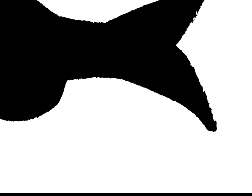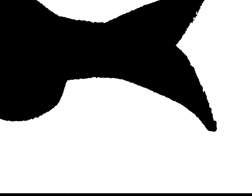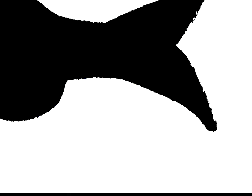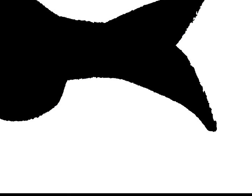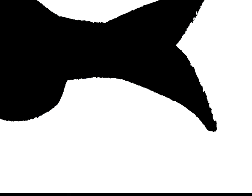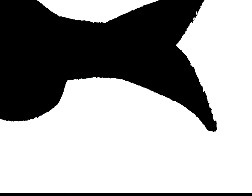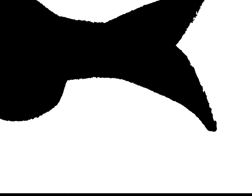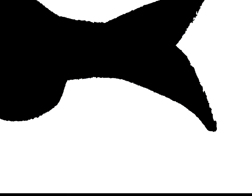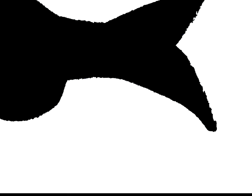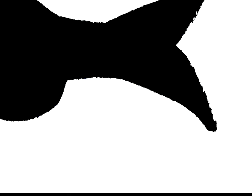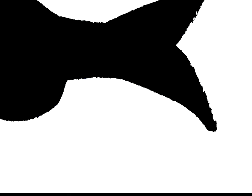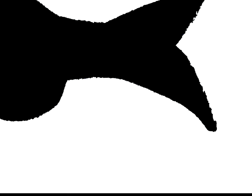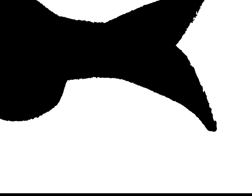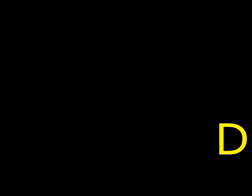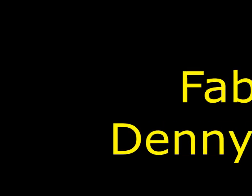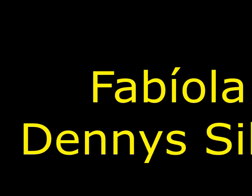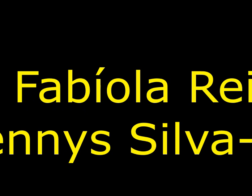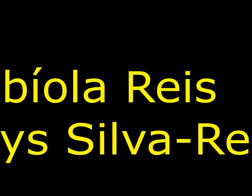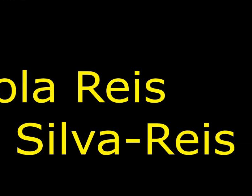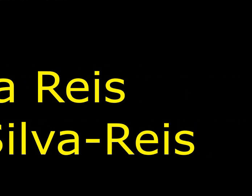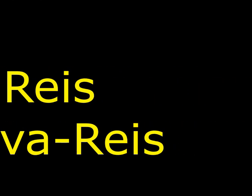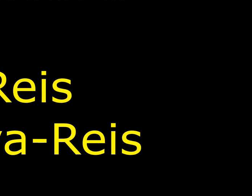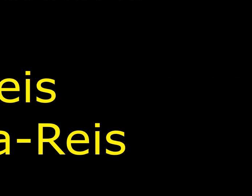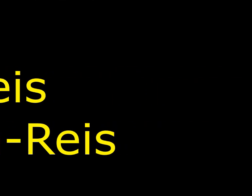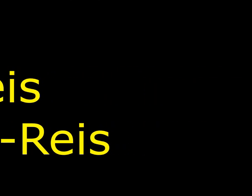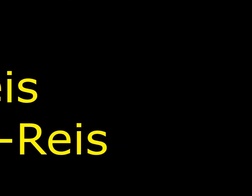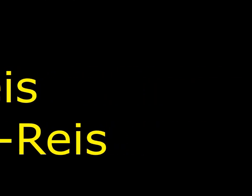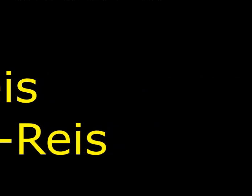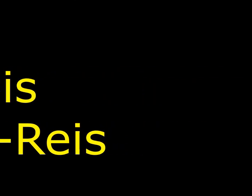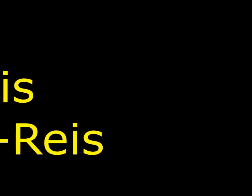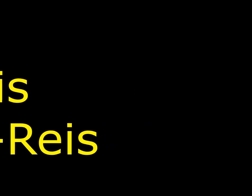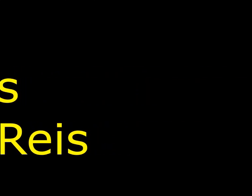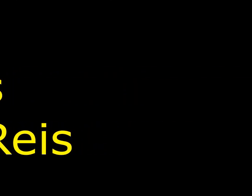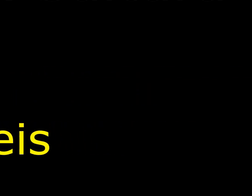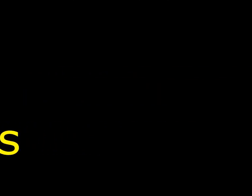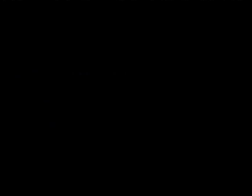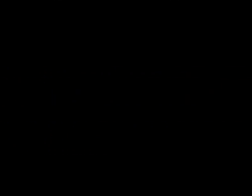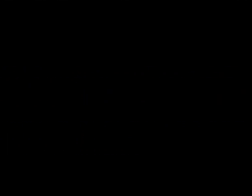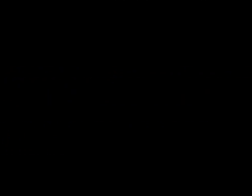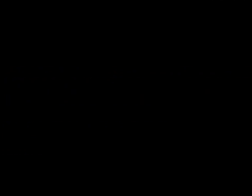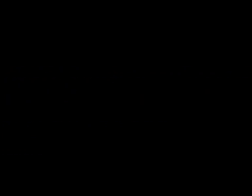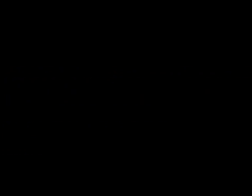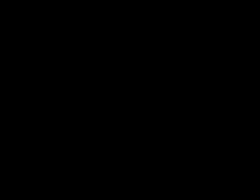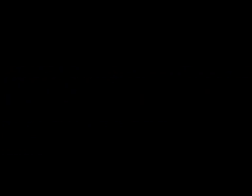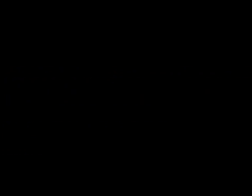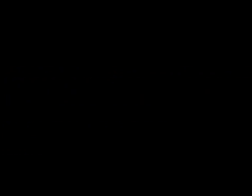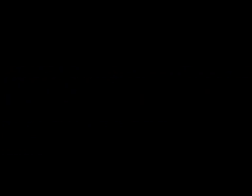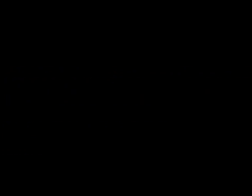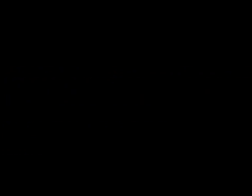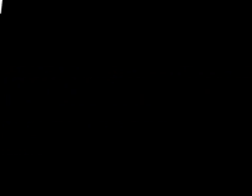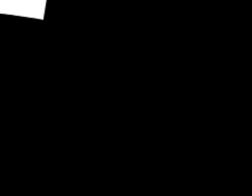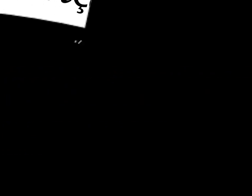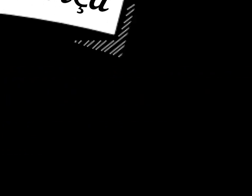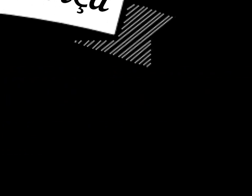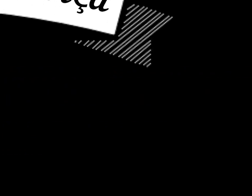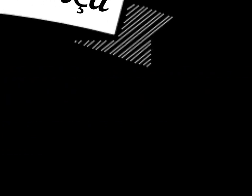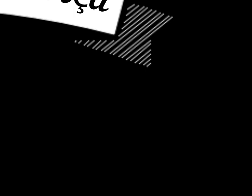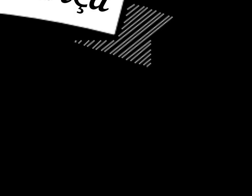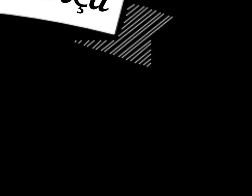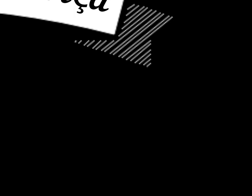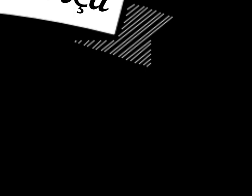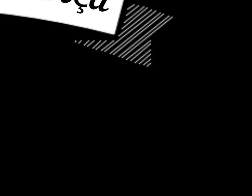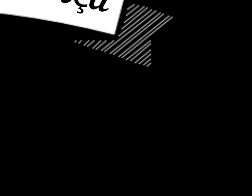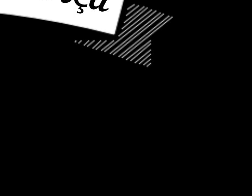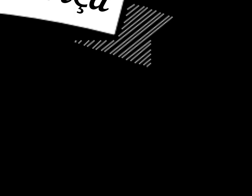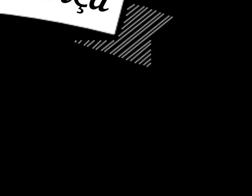l'eau. Dans la forêt, les singes hurleurs, ça m'est égal, je n'ai pas peur. Adieu l'ennui qui me tenaille, demain je m'en